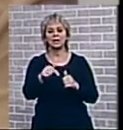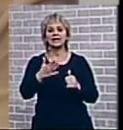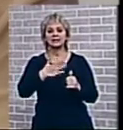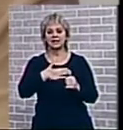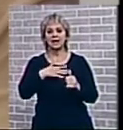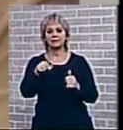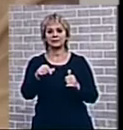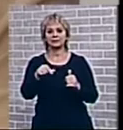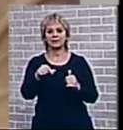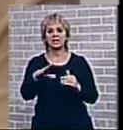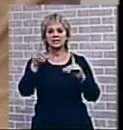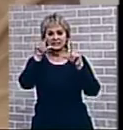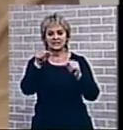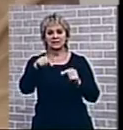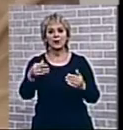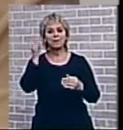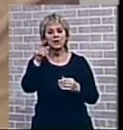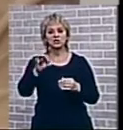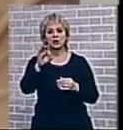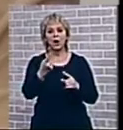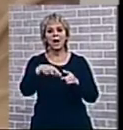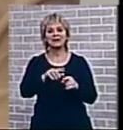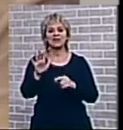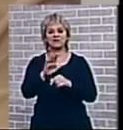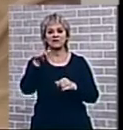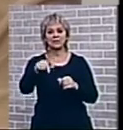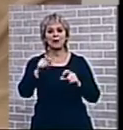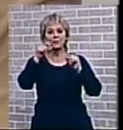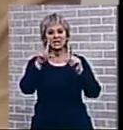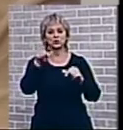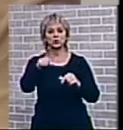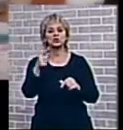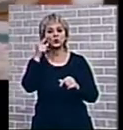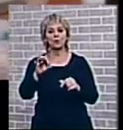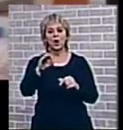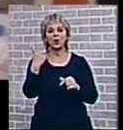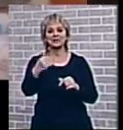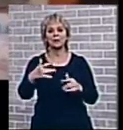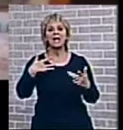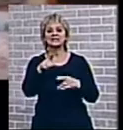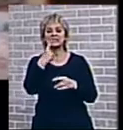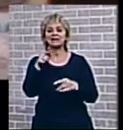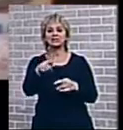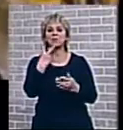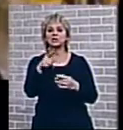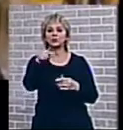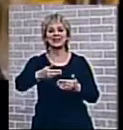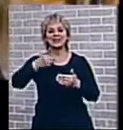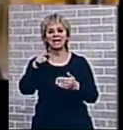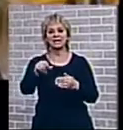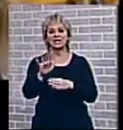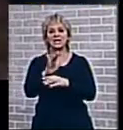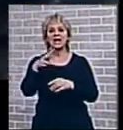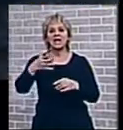Я засыпала с мыслями об этом фильме и проснулась, думая о нем. Актриса говорит о посмотренной накануне